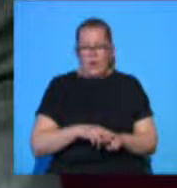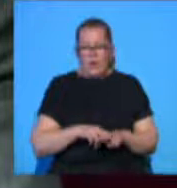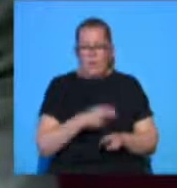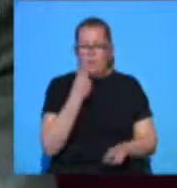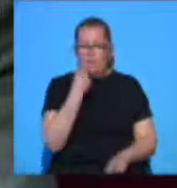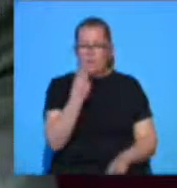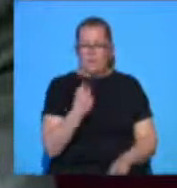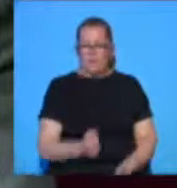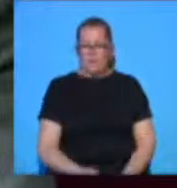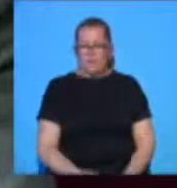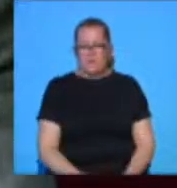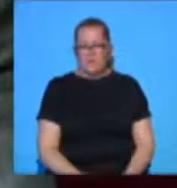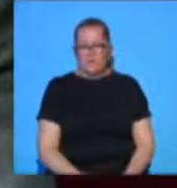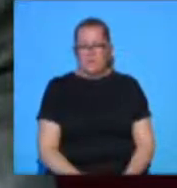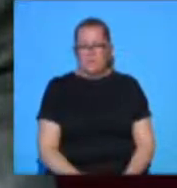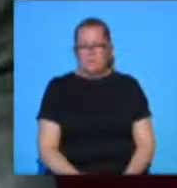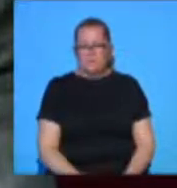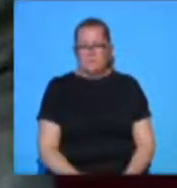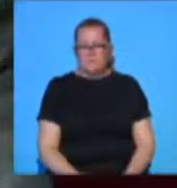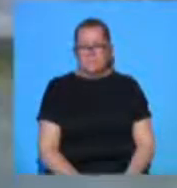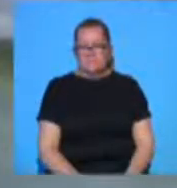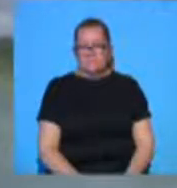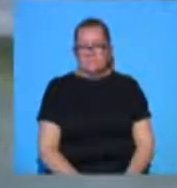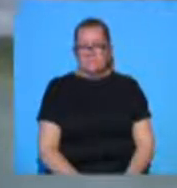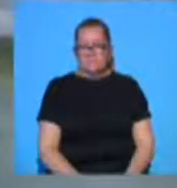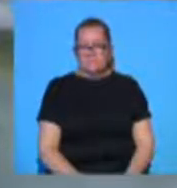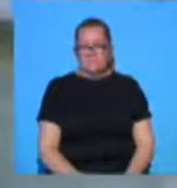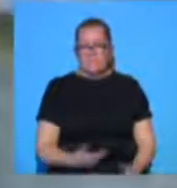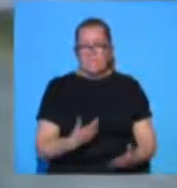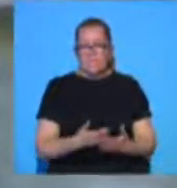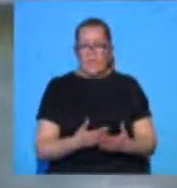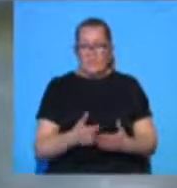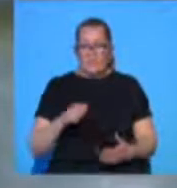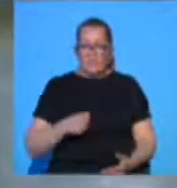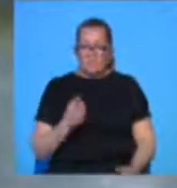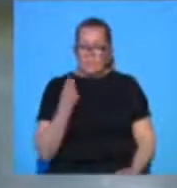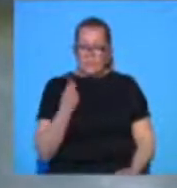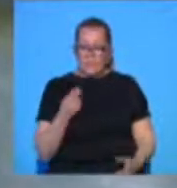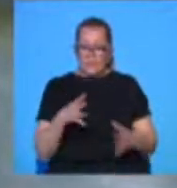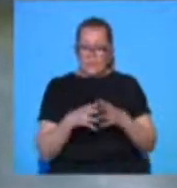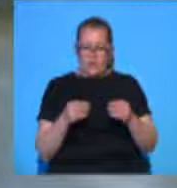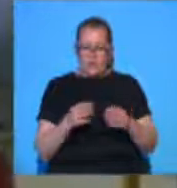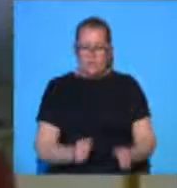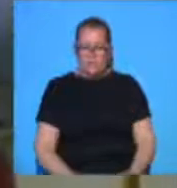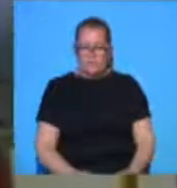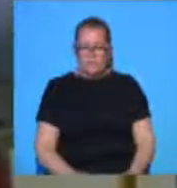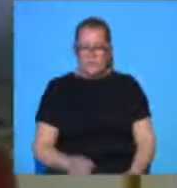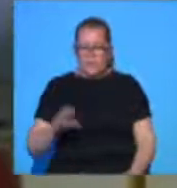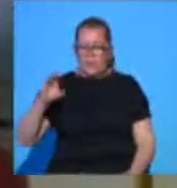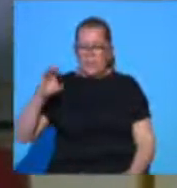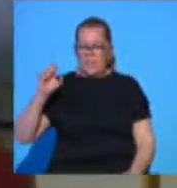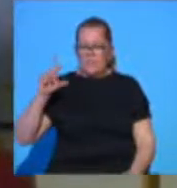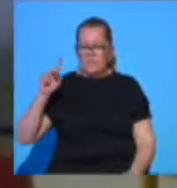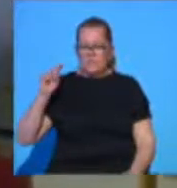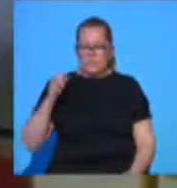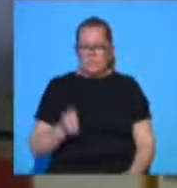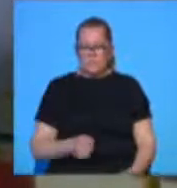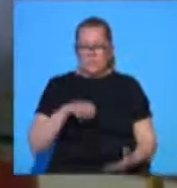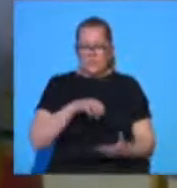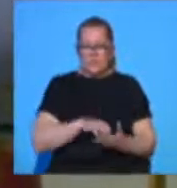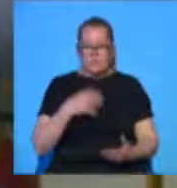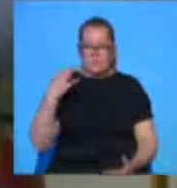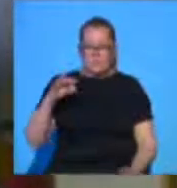În primul rând că așează România mai bine pe hartă. În cadrul clusterului, domeniul de